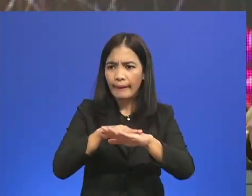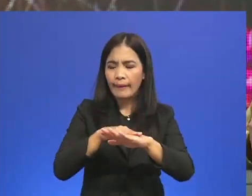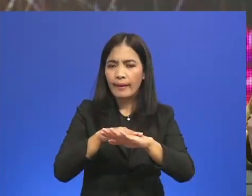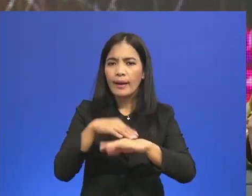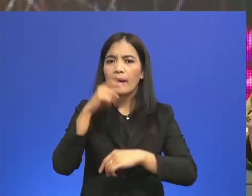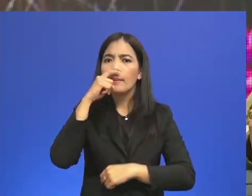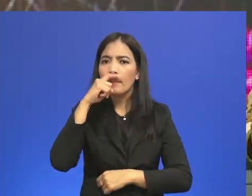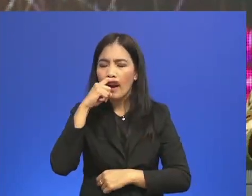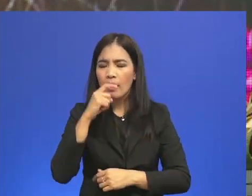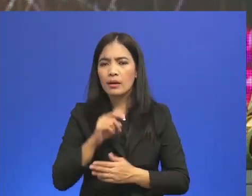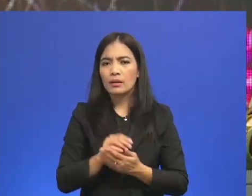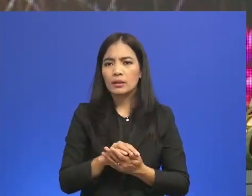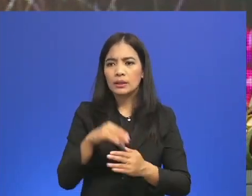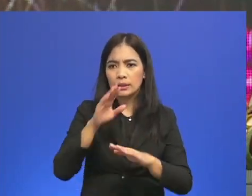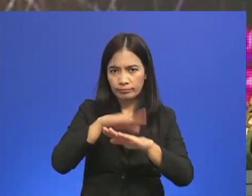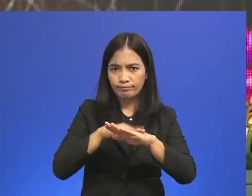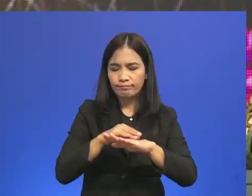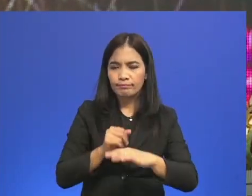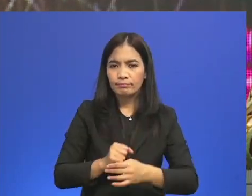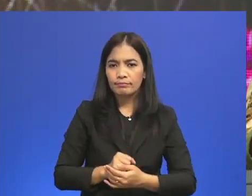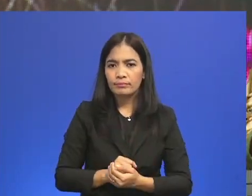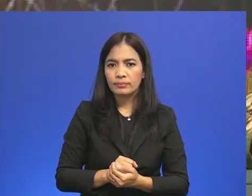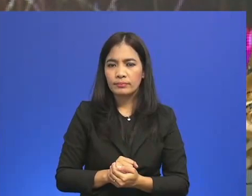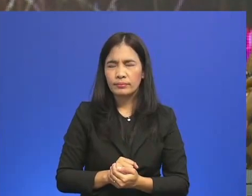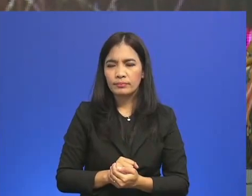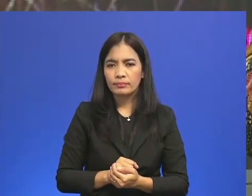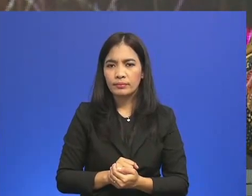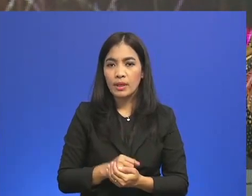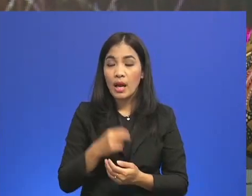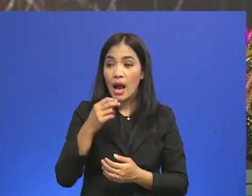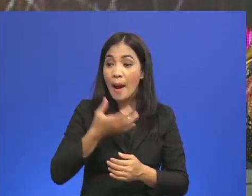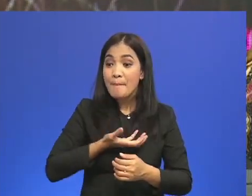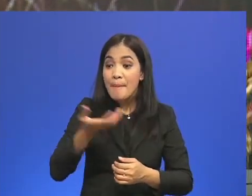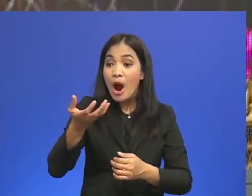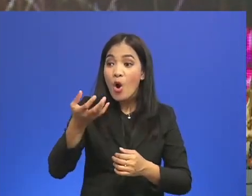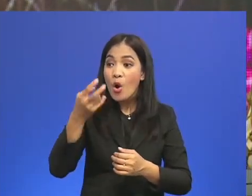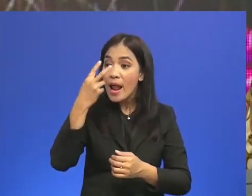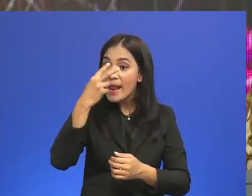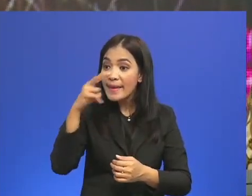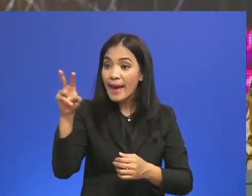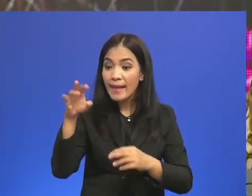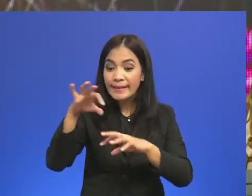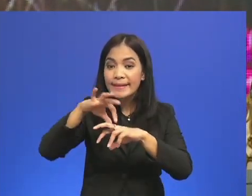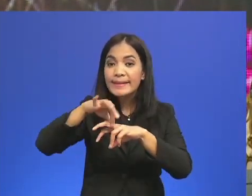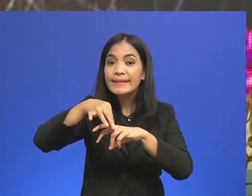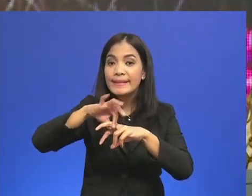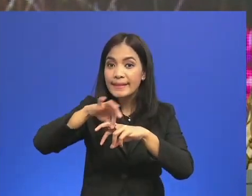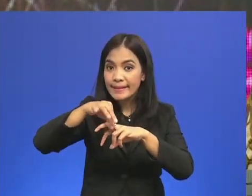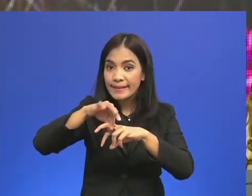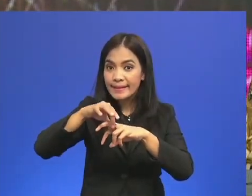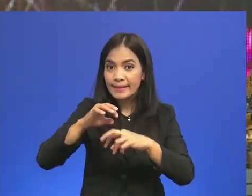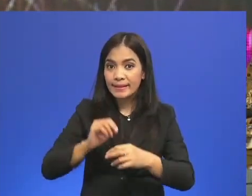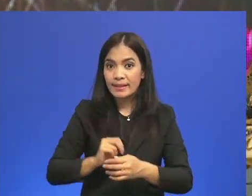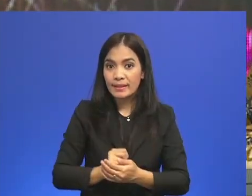your ring please." Loh, dia pengen melihat itu ringnya, cincin.